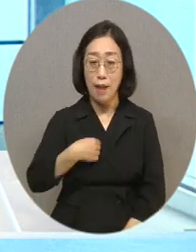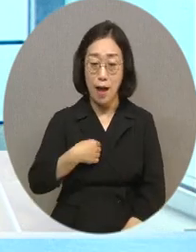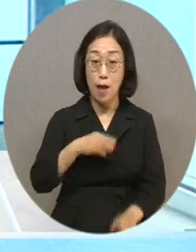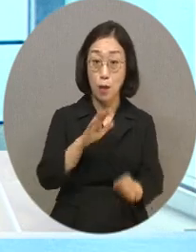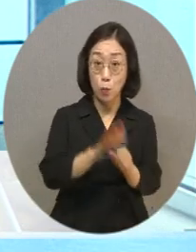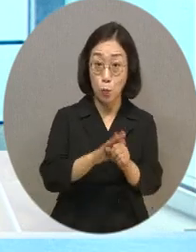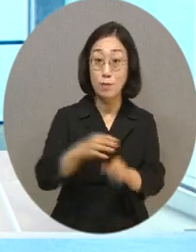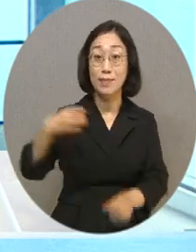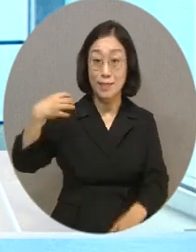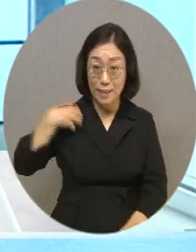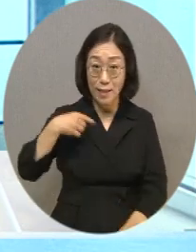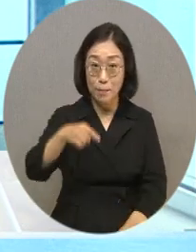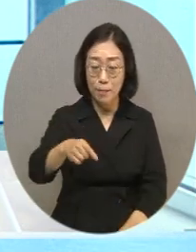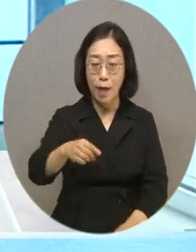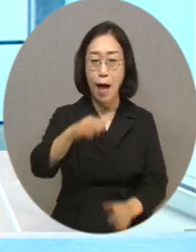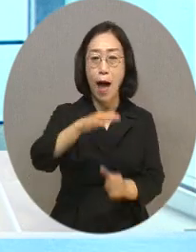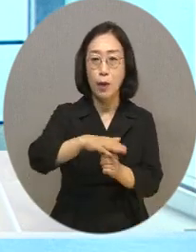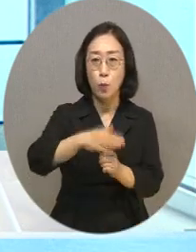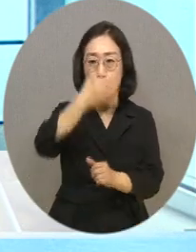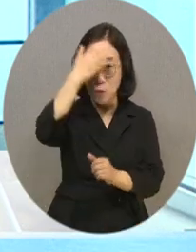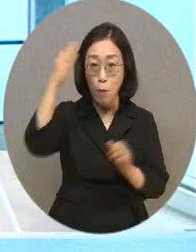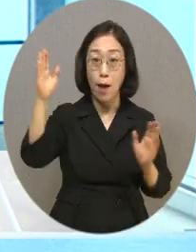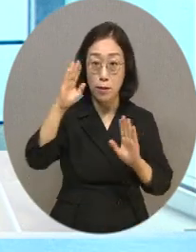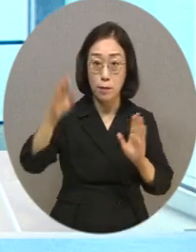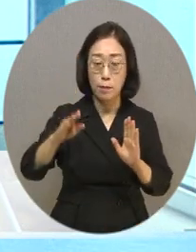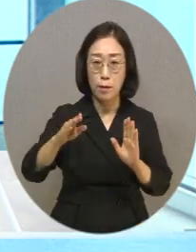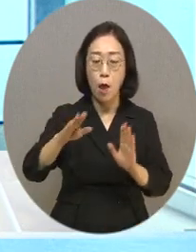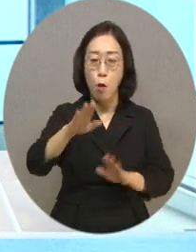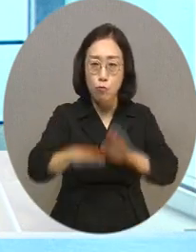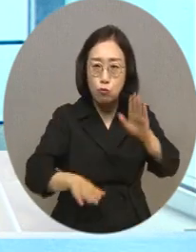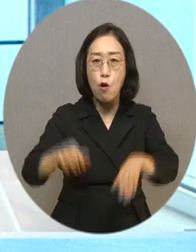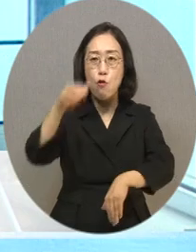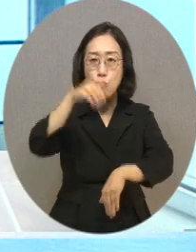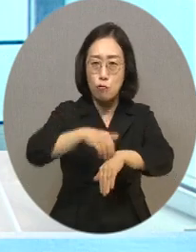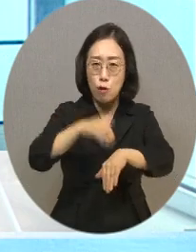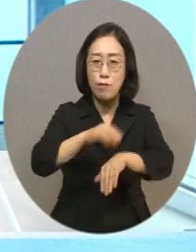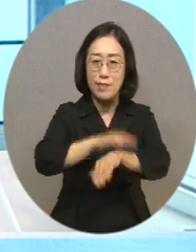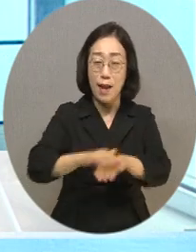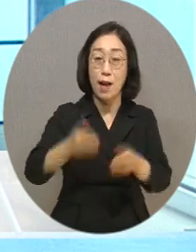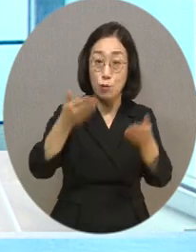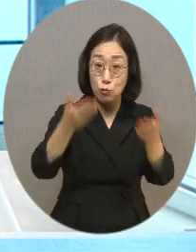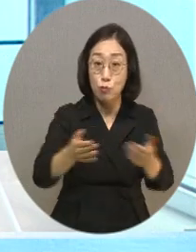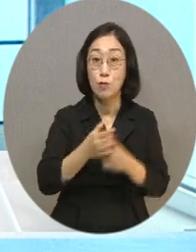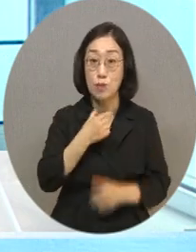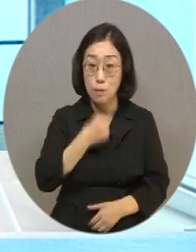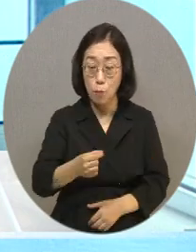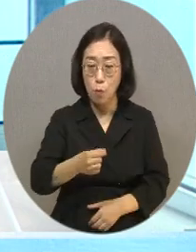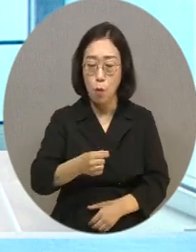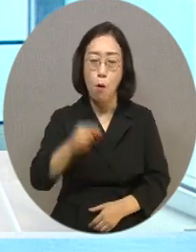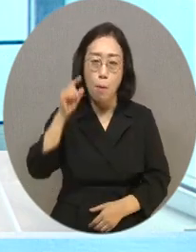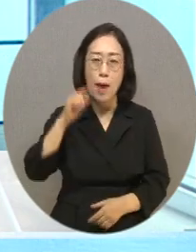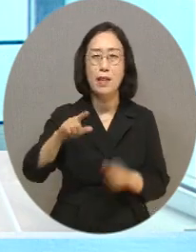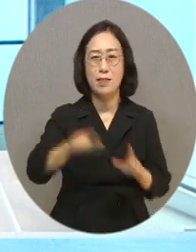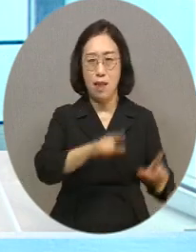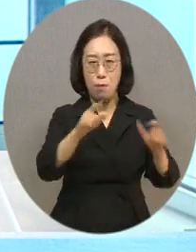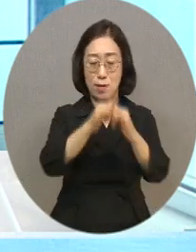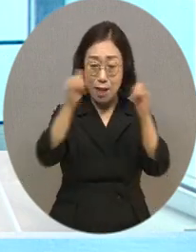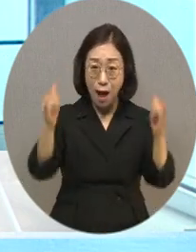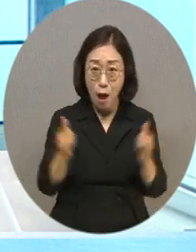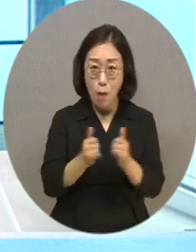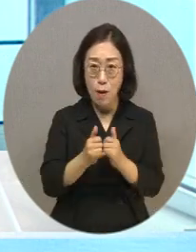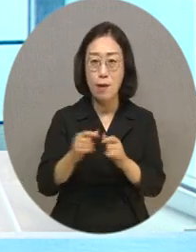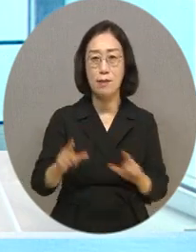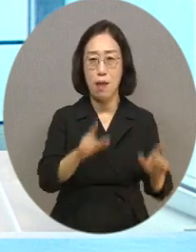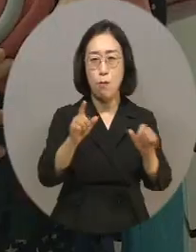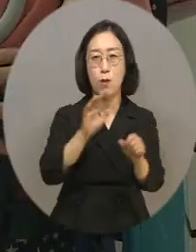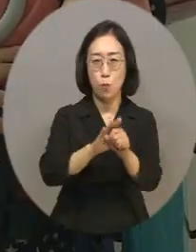재활 로봇을 통해 아동 청소년들에게 적극적 보행 훈련을 시켜나갈 것이며 일상생활과 사회복귀에 도움이 되도록